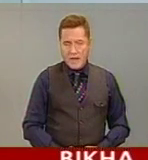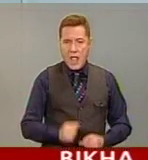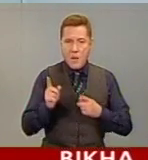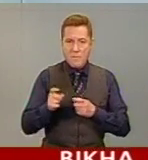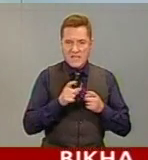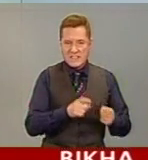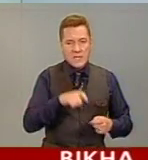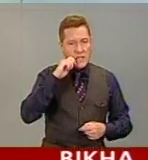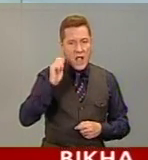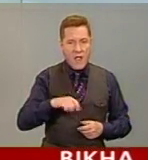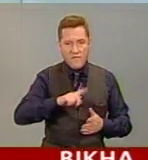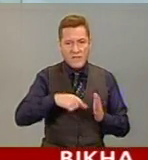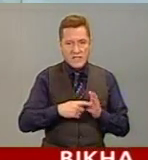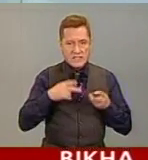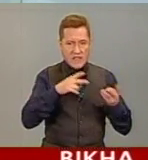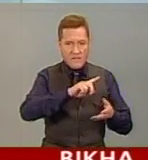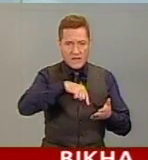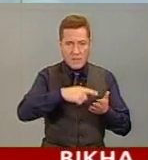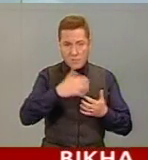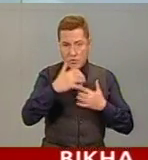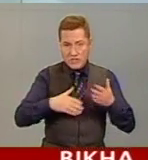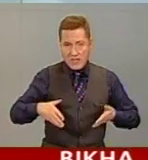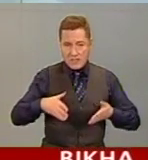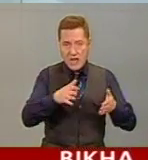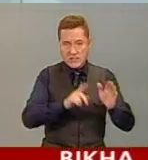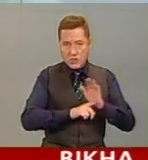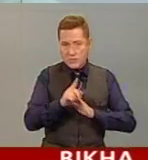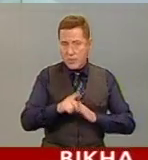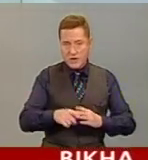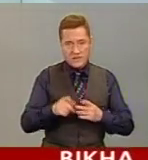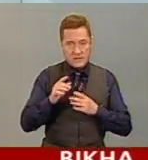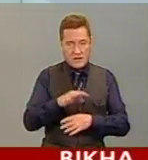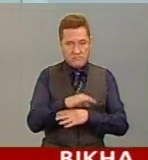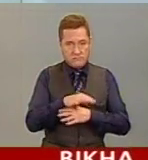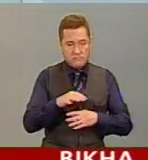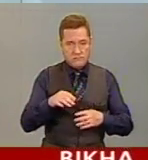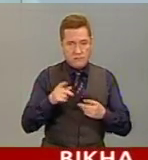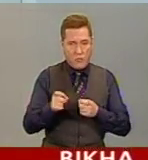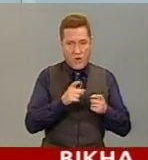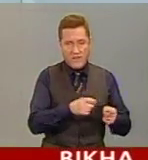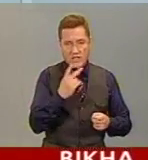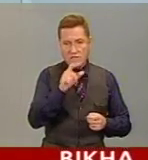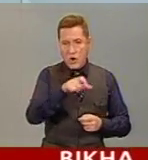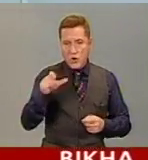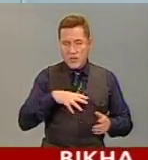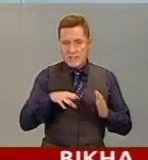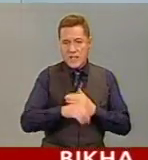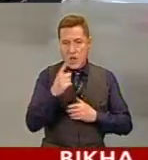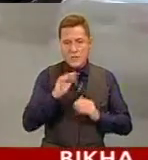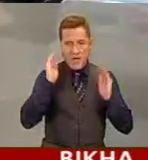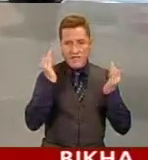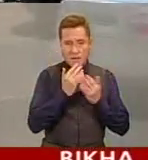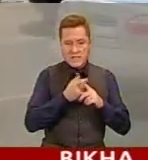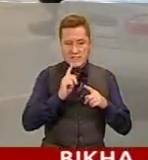Перестрілка в Вінниці. На в'їзді в місто просто посеред траси розгорівся справжній бойовик. Двоє людей загинуло, одна в реанімації.